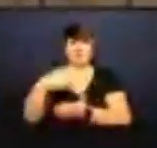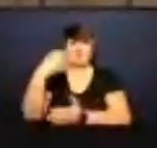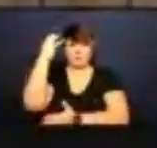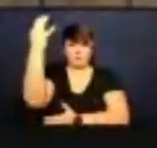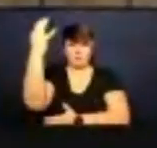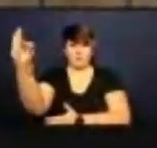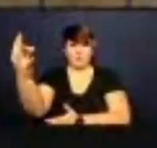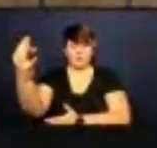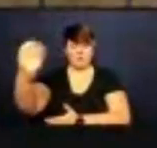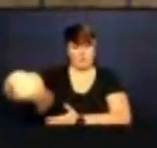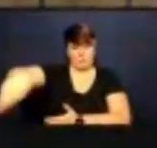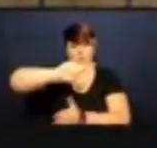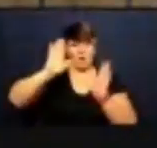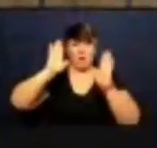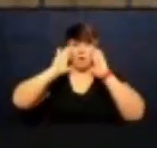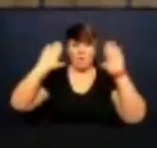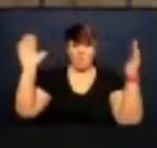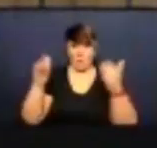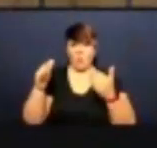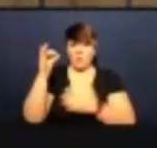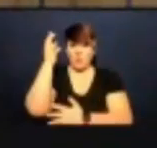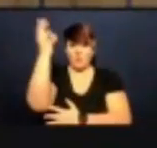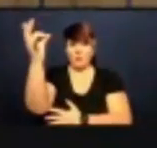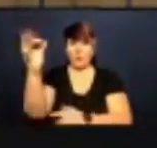Na tunajaribu